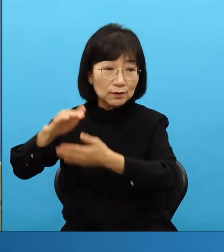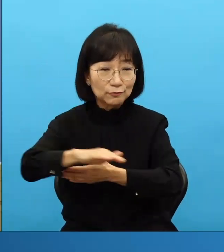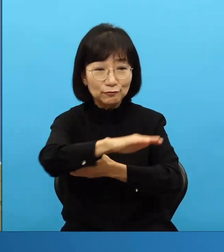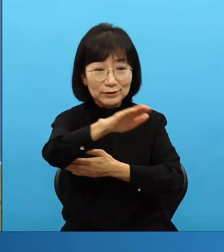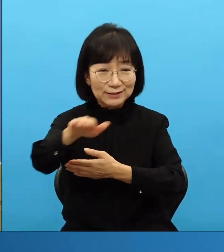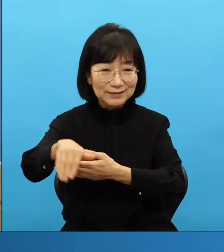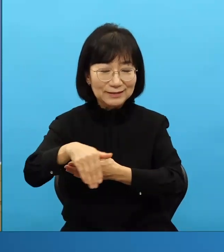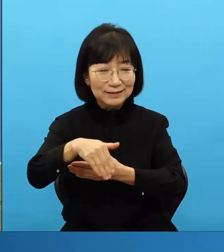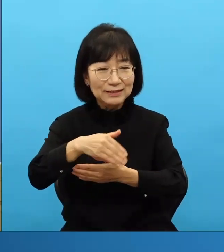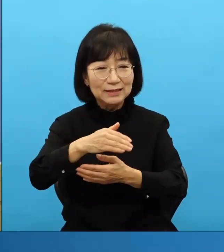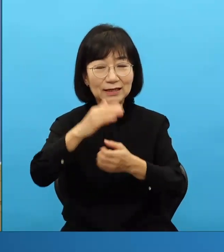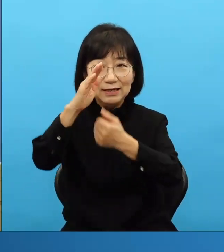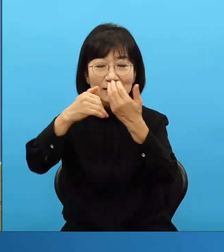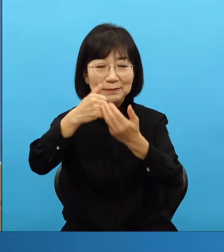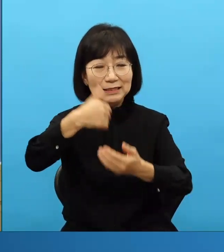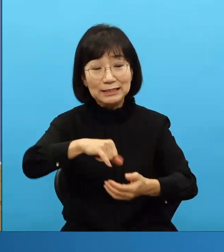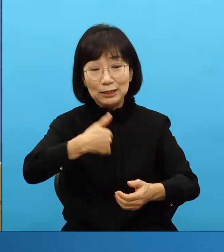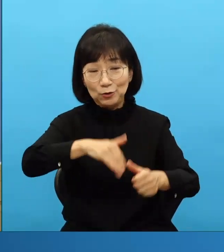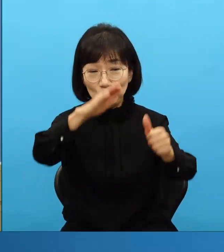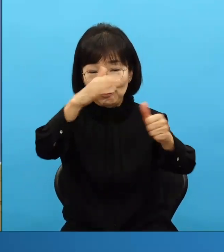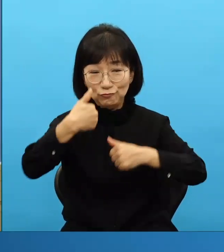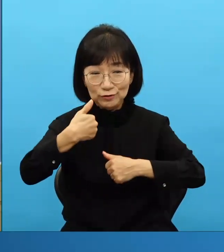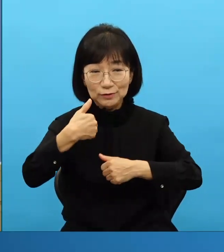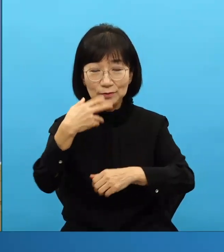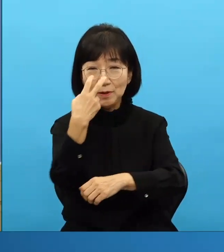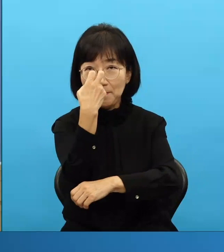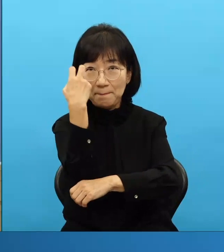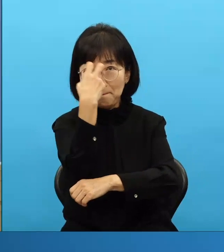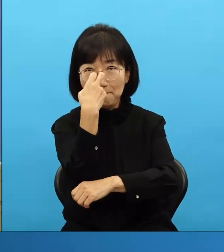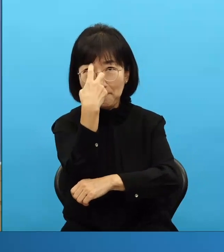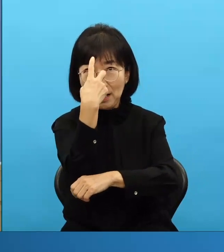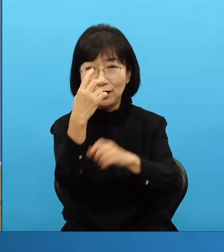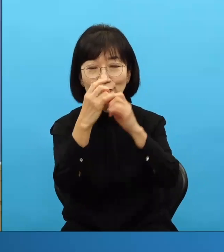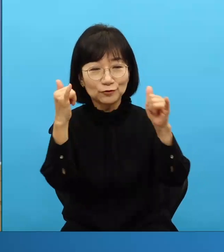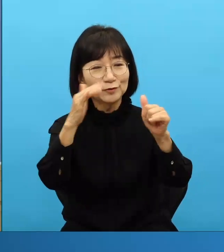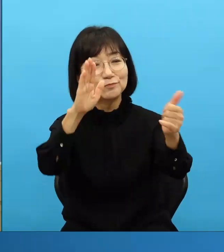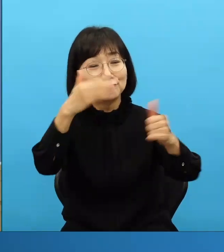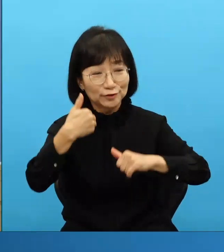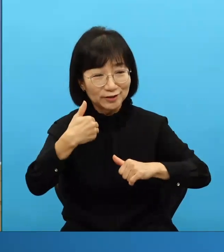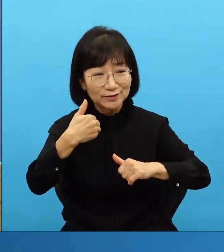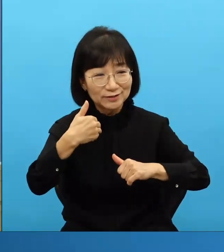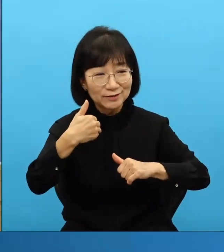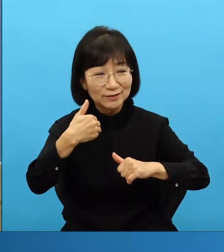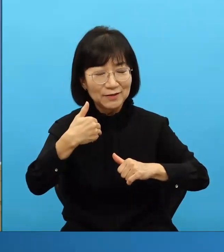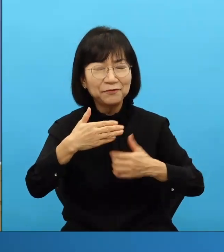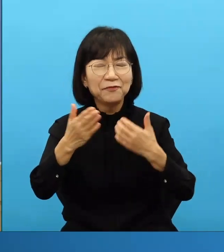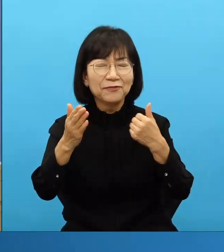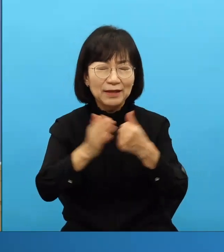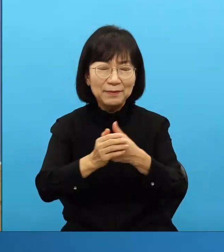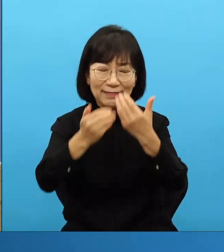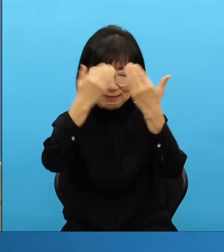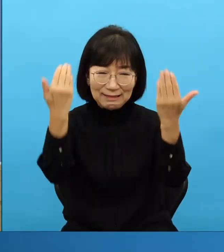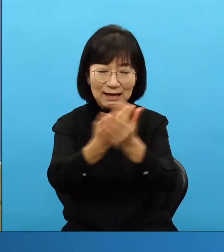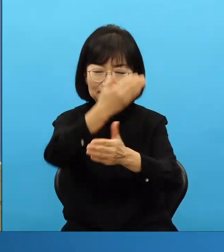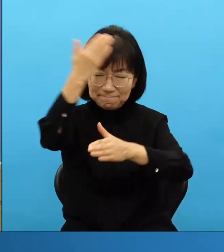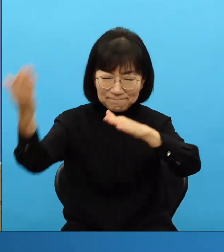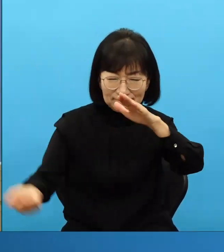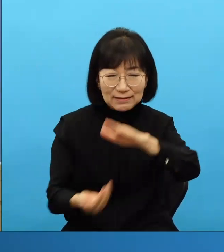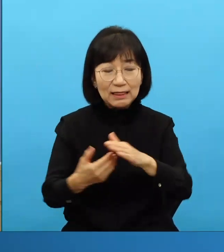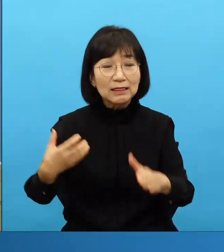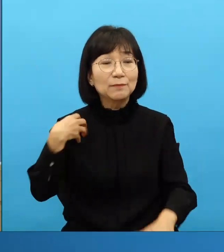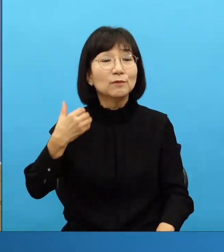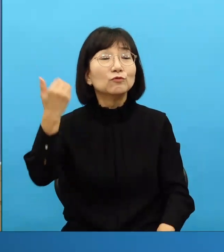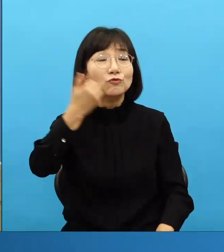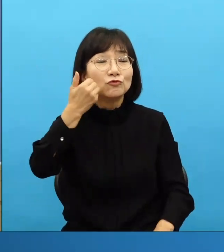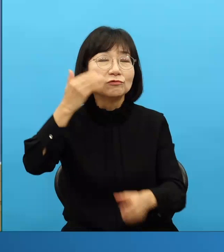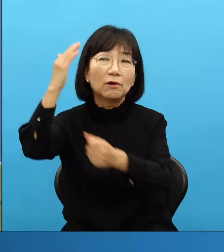부르신 그리스도께서 그분이 또한 이루시겠다고 약속하십니다. Christ who has called us his own, Christ who has